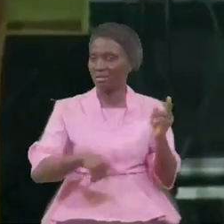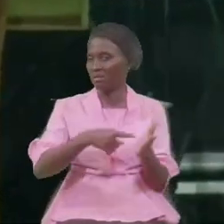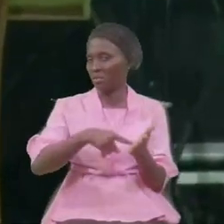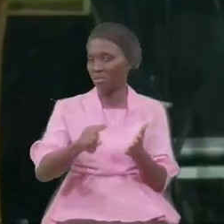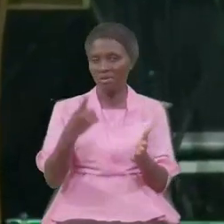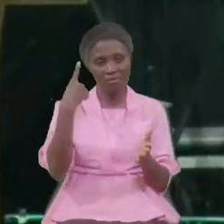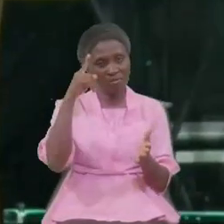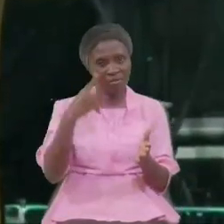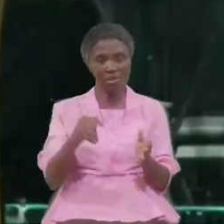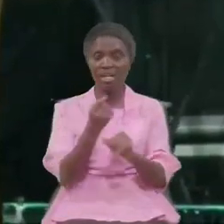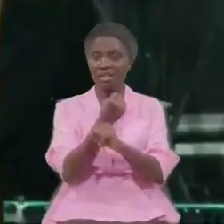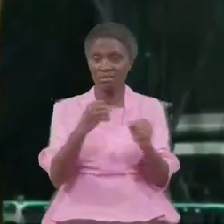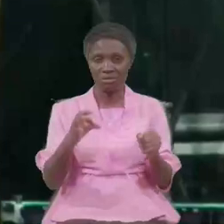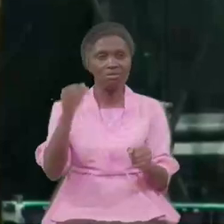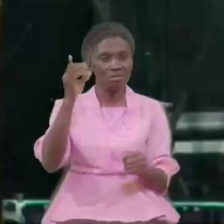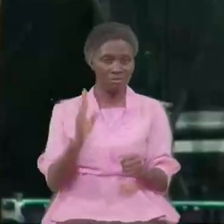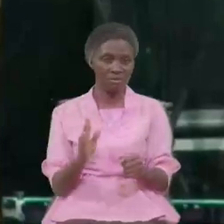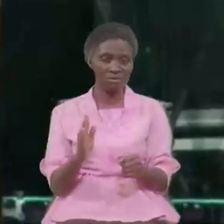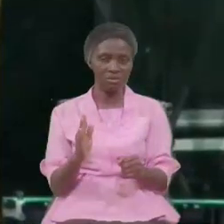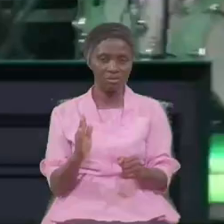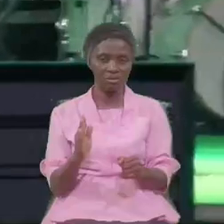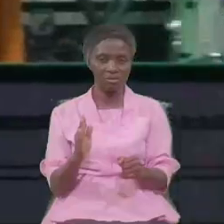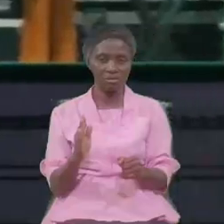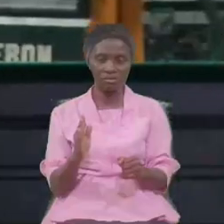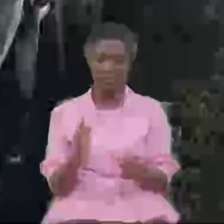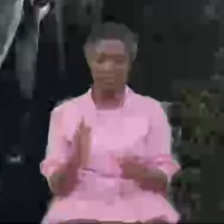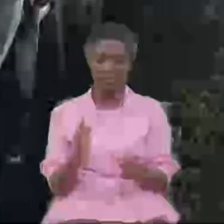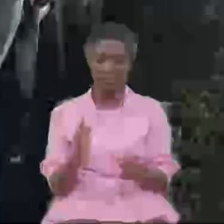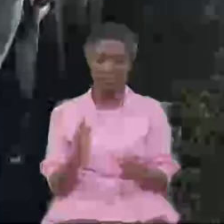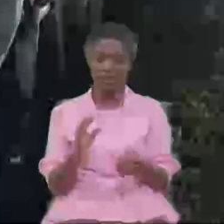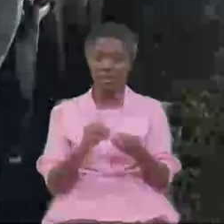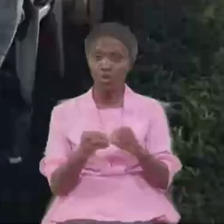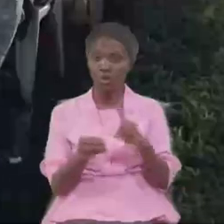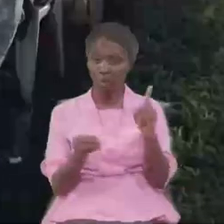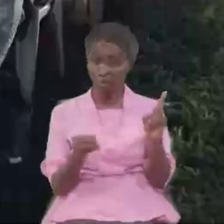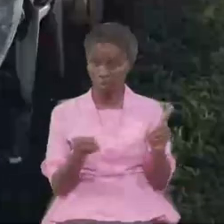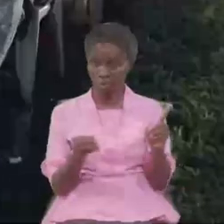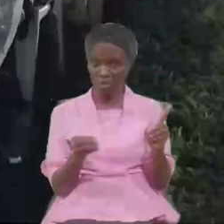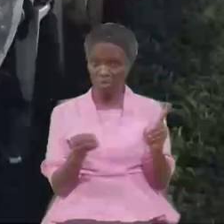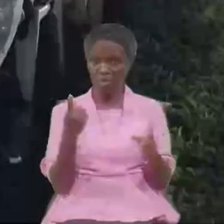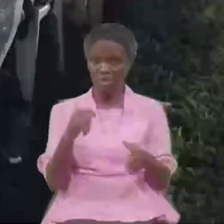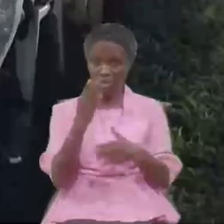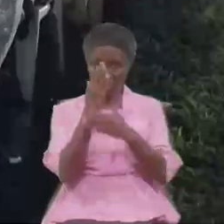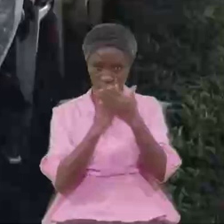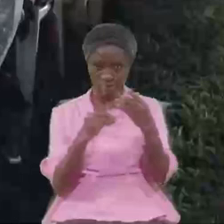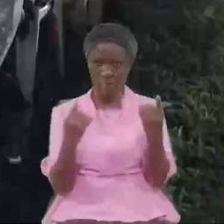Il ne peut pas payer pour le salut de Dieu. Numéro 1, le pénitent.